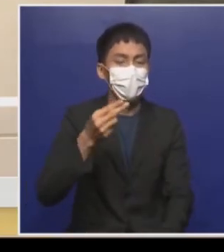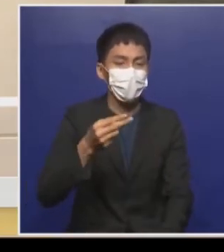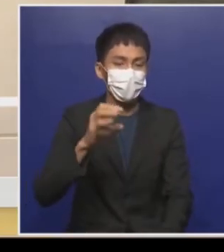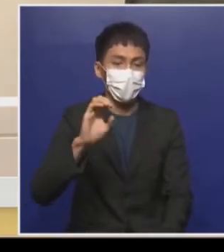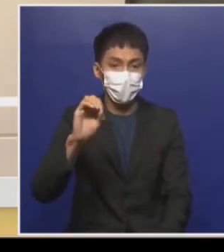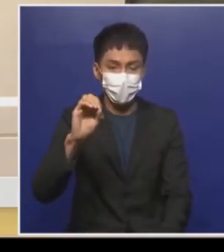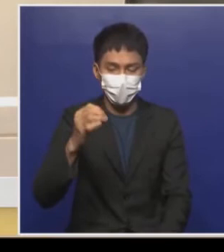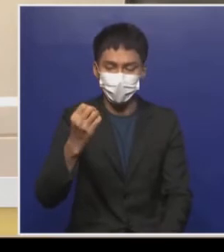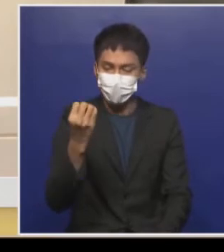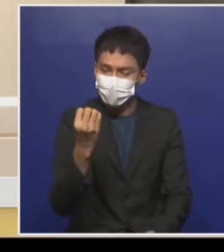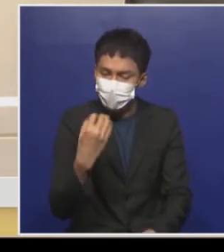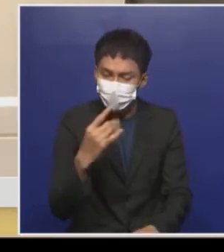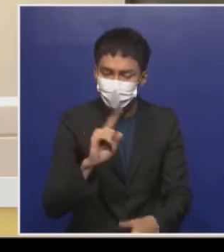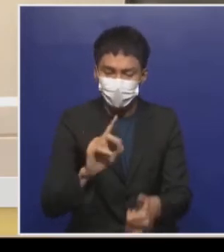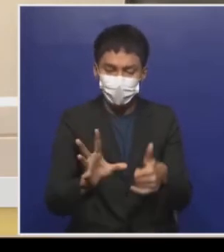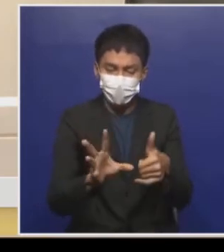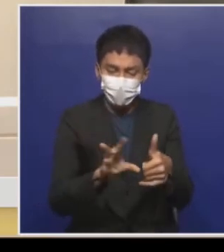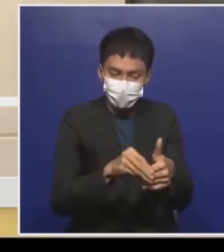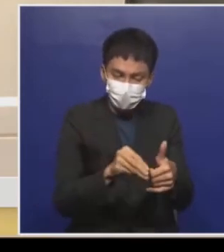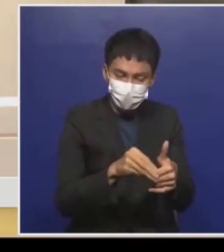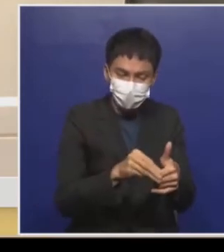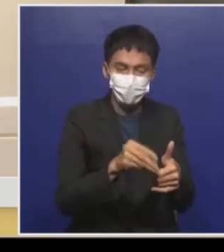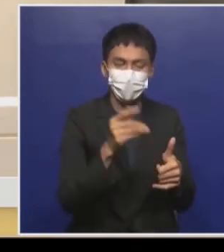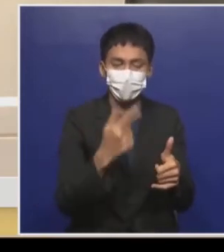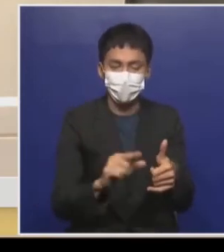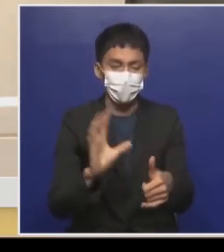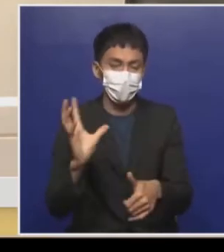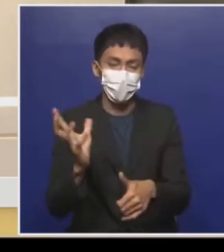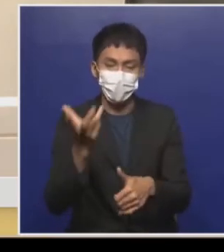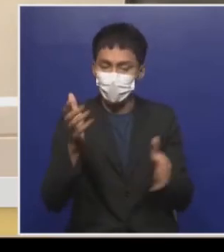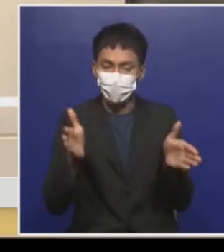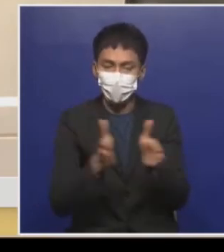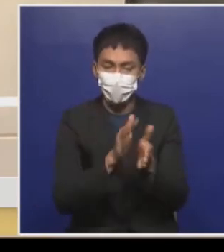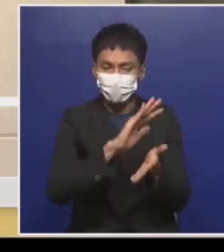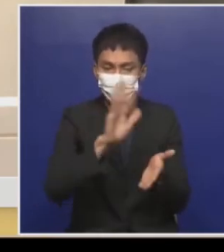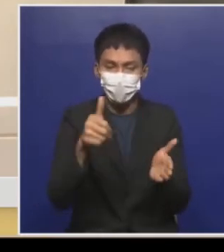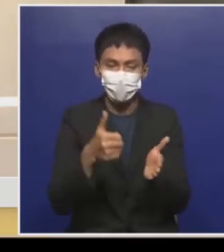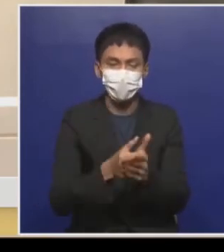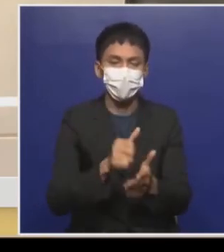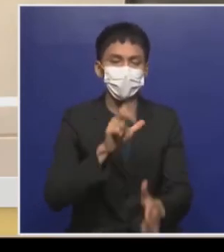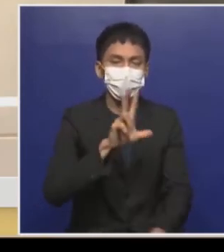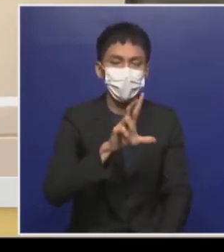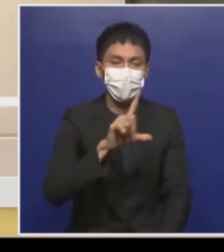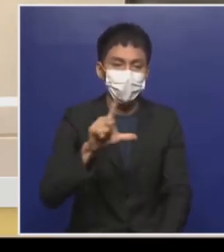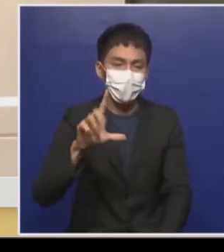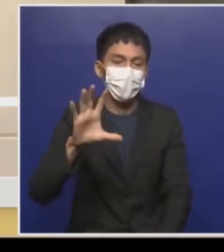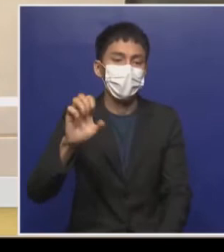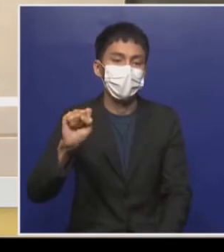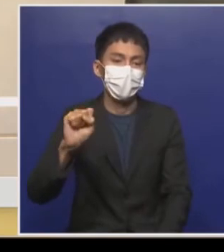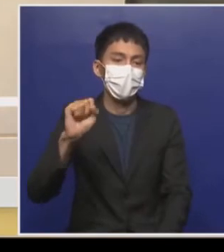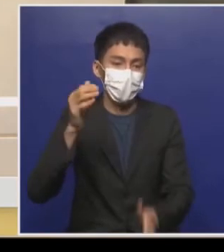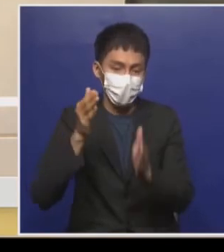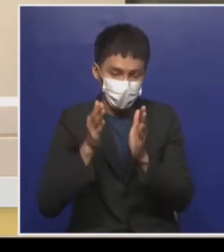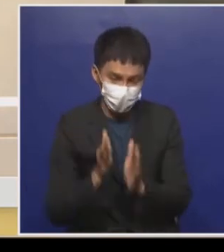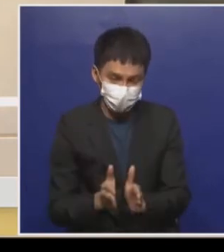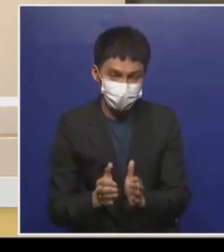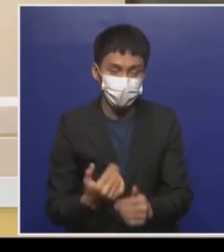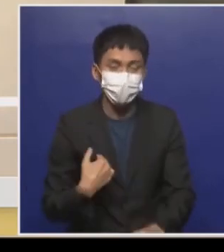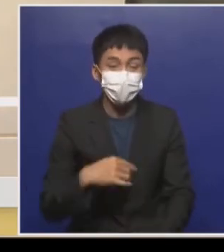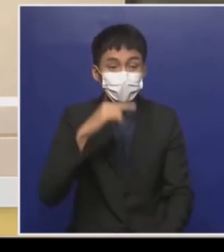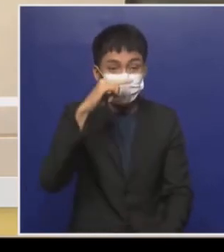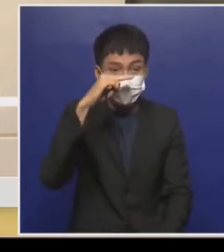ผู้ที่ตดเชื้อแล้็เสยชีวิตรวมทงโกนั้น 3,500,000 คนเสียชีวตในปเทศไย